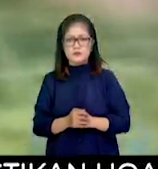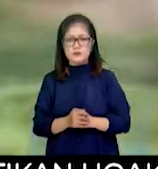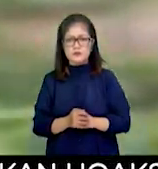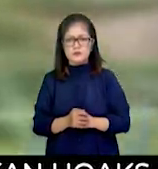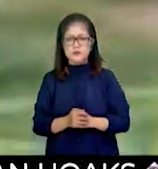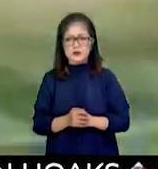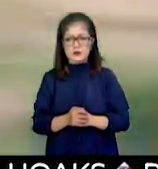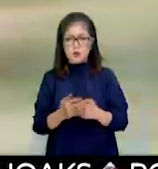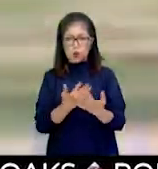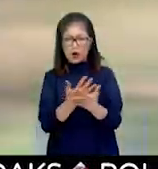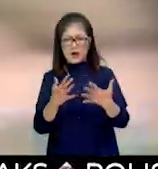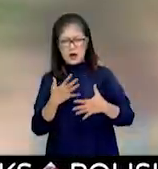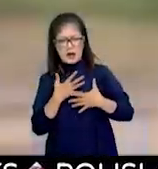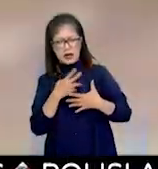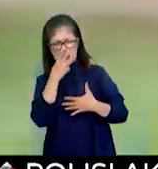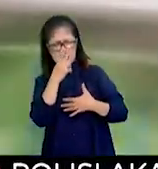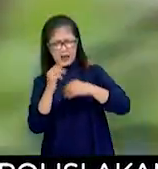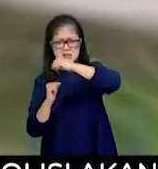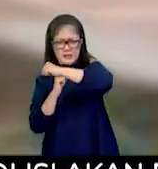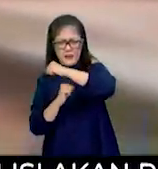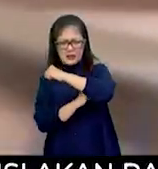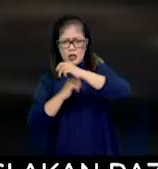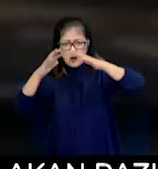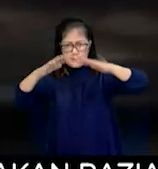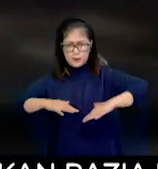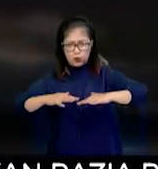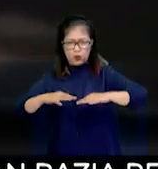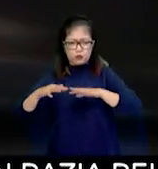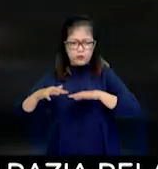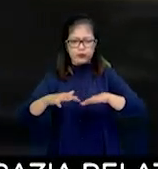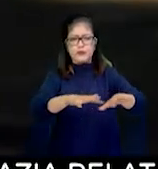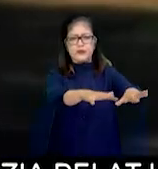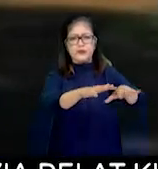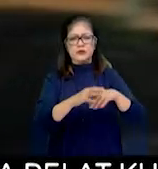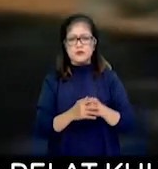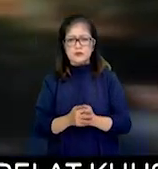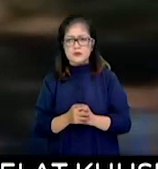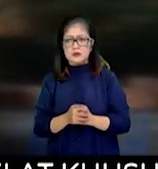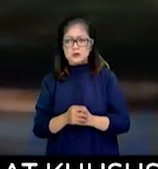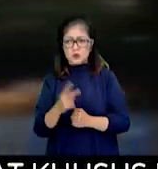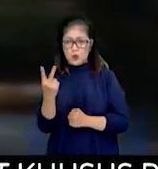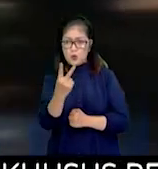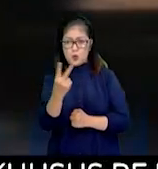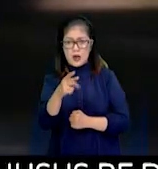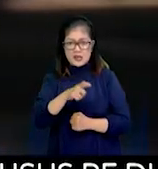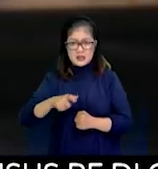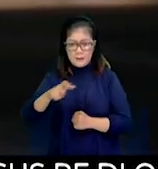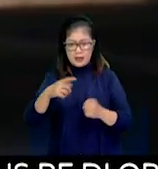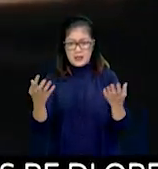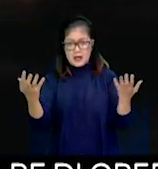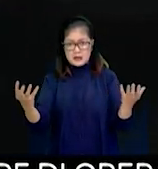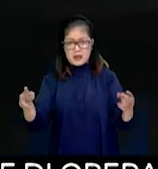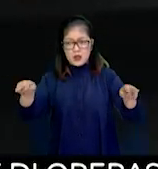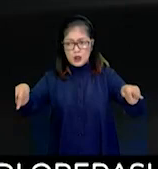Sejumlah warga histeris saat melihat jembatan ambruk terseret derasnya arus. Dua kecamatan, Pasir Jambu dan Ciwidey Bandung Barat, Jawa